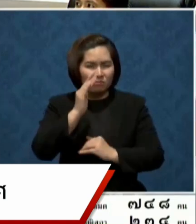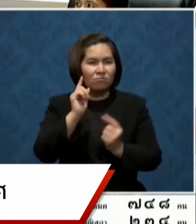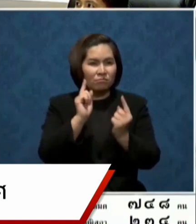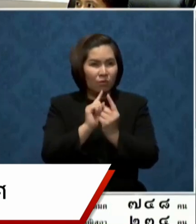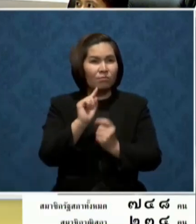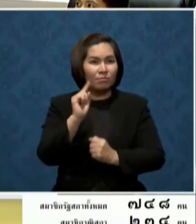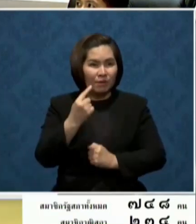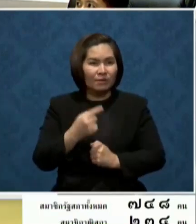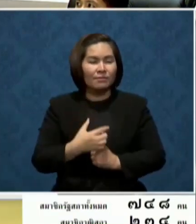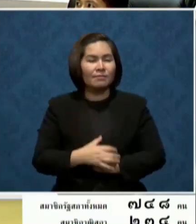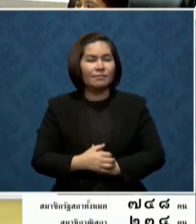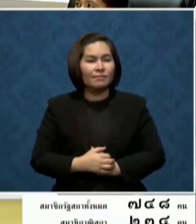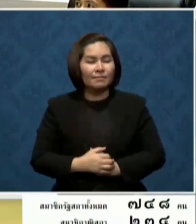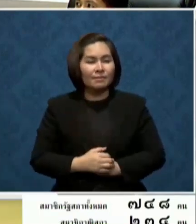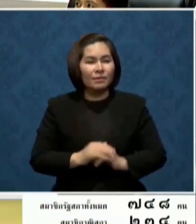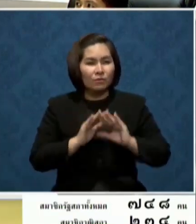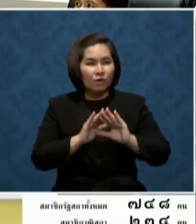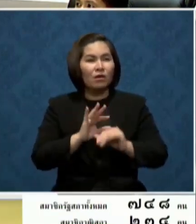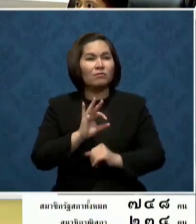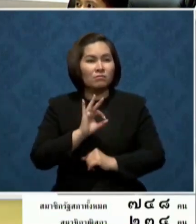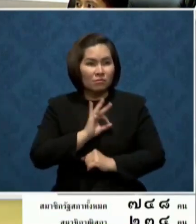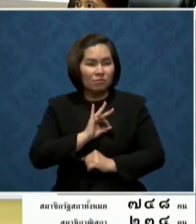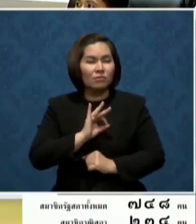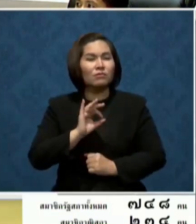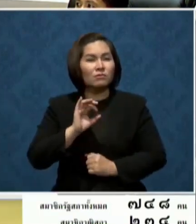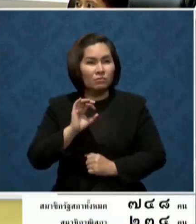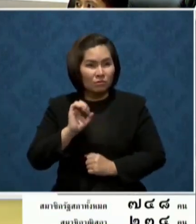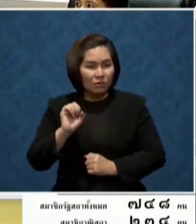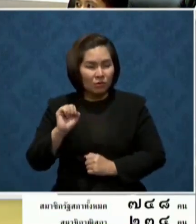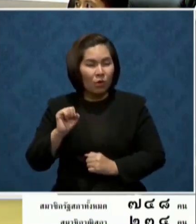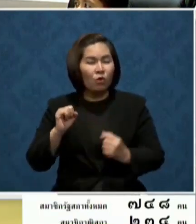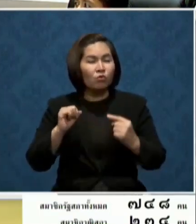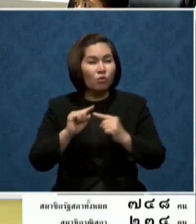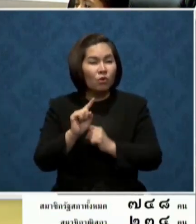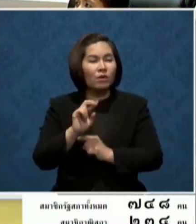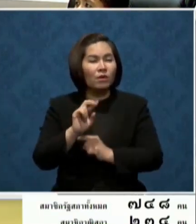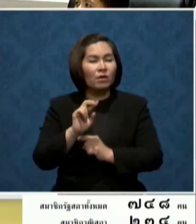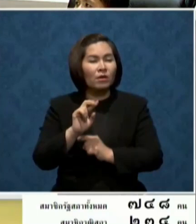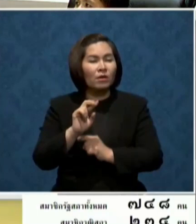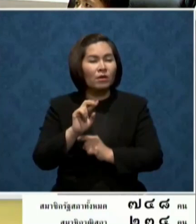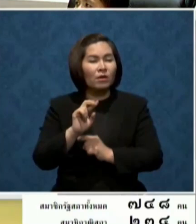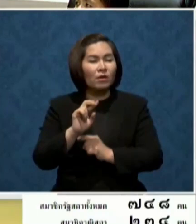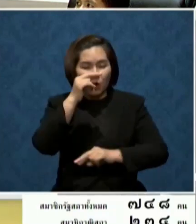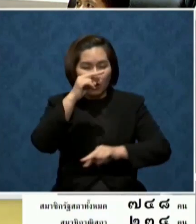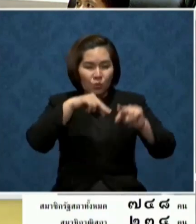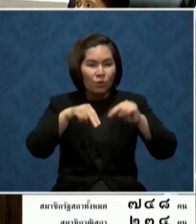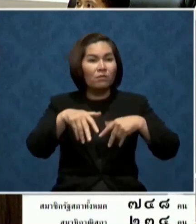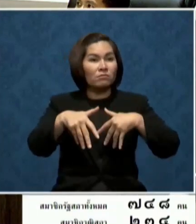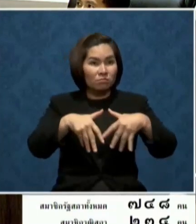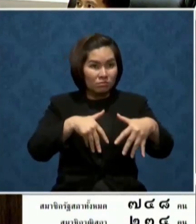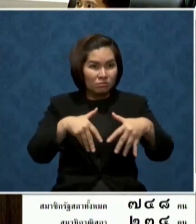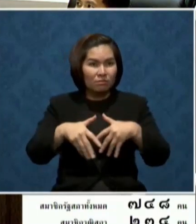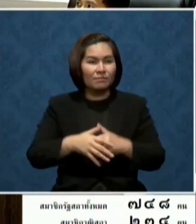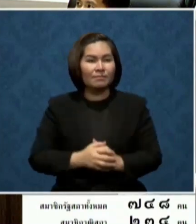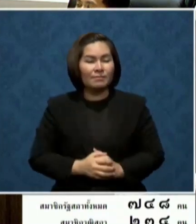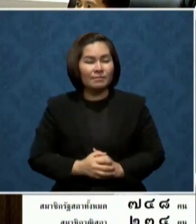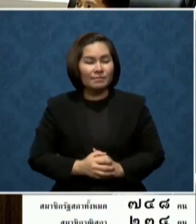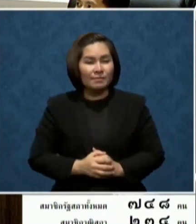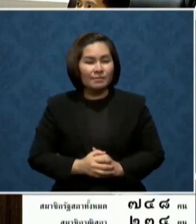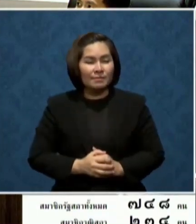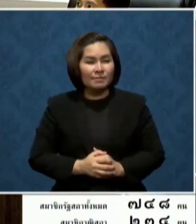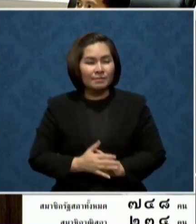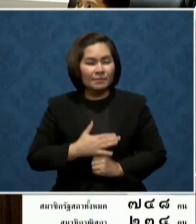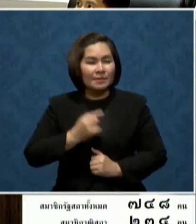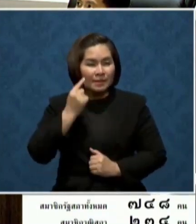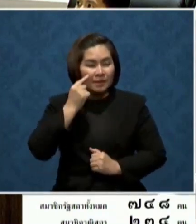นับตั้งแต่วันนี้จนกว่าศาลรัฐธรรมนูญจะมีคำวินิจฉัยนั่นก็ทำให้โลกโซเชียลมีการขึ้น Hashtagศาล